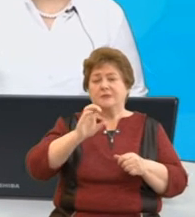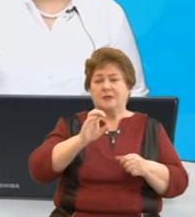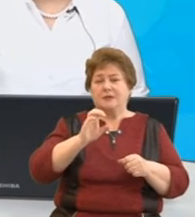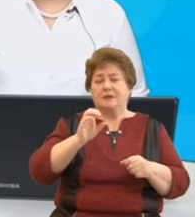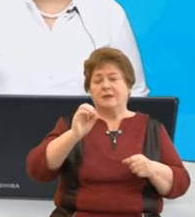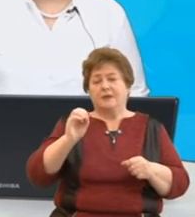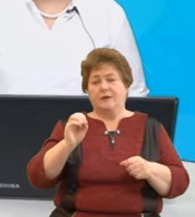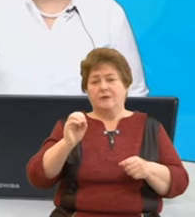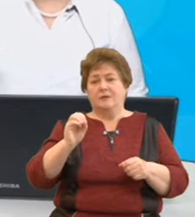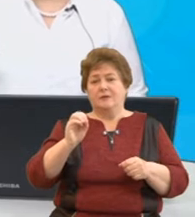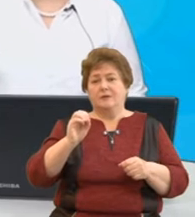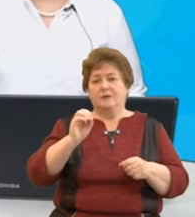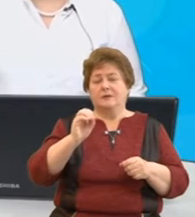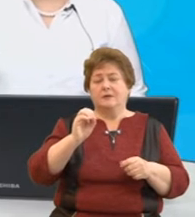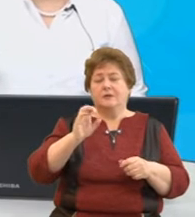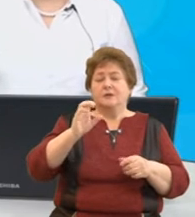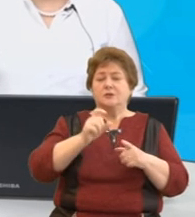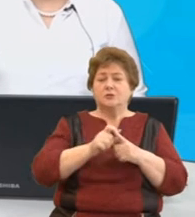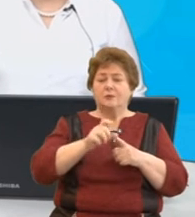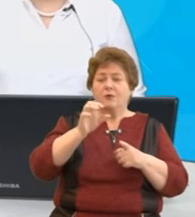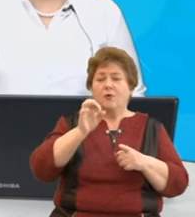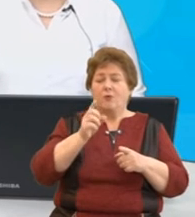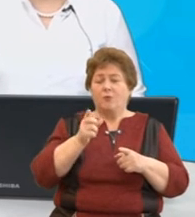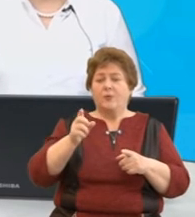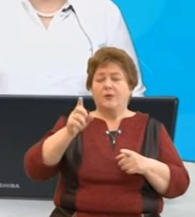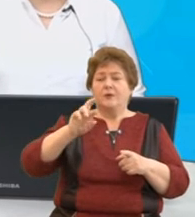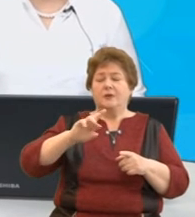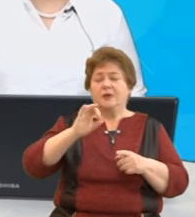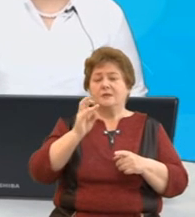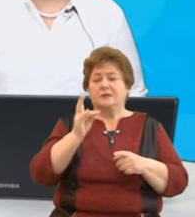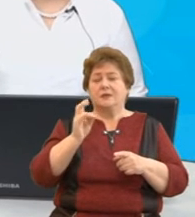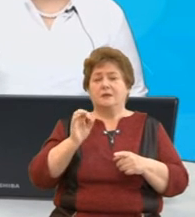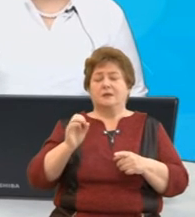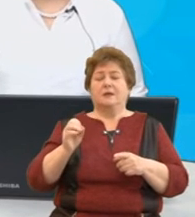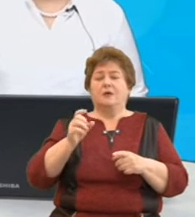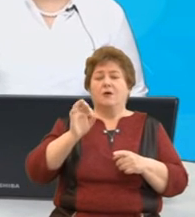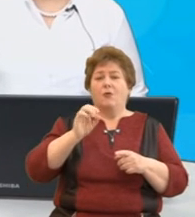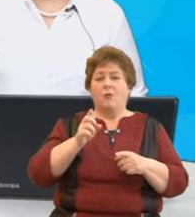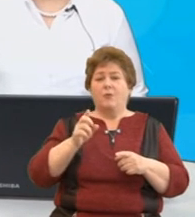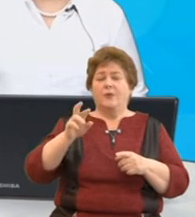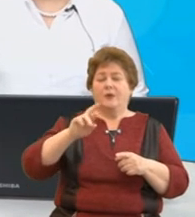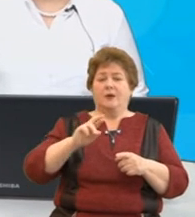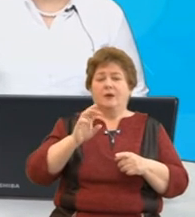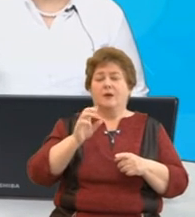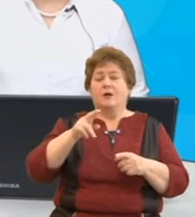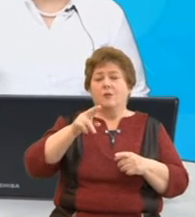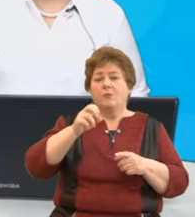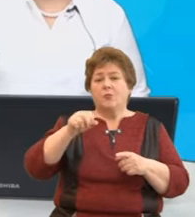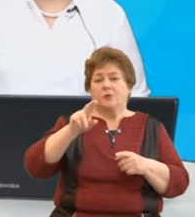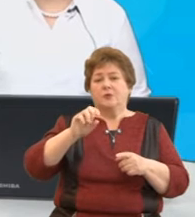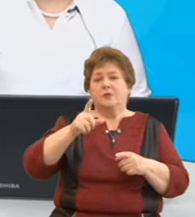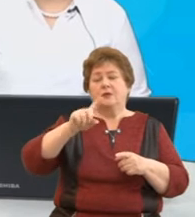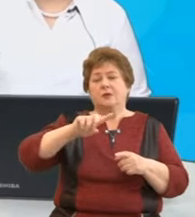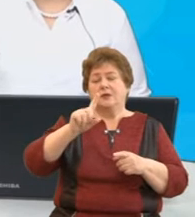и слове объяснения об я слове подъезд